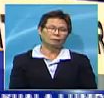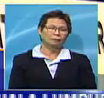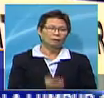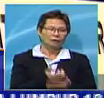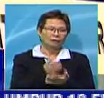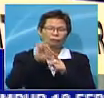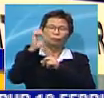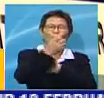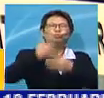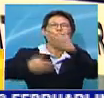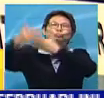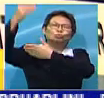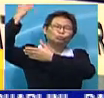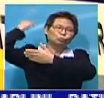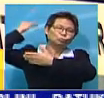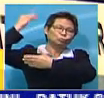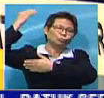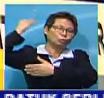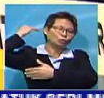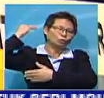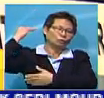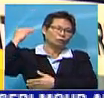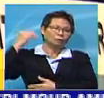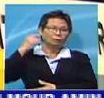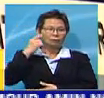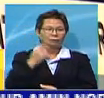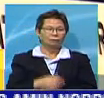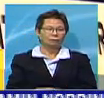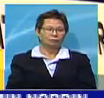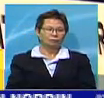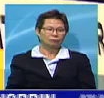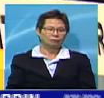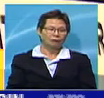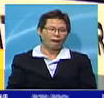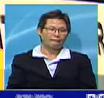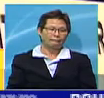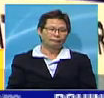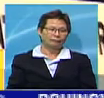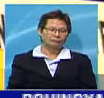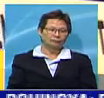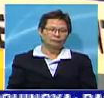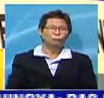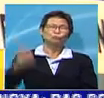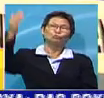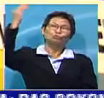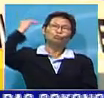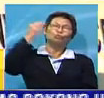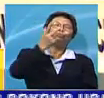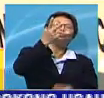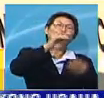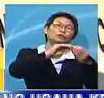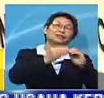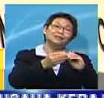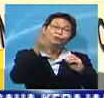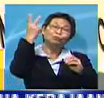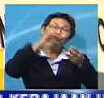on the days when you have growth in trade know nearing double digit and some years it